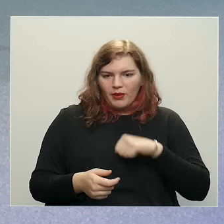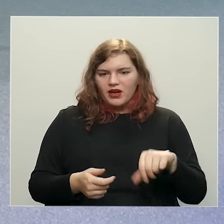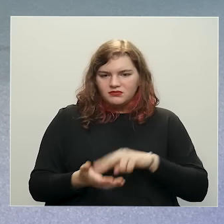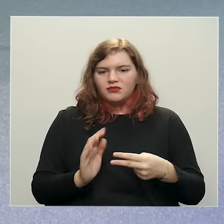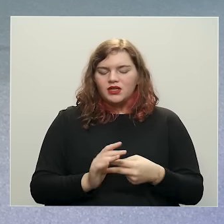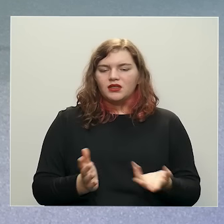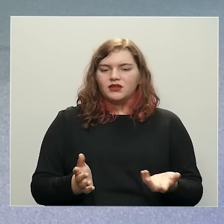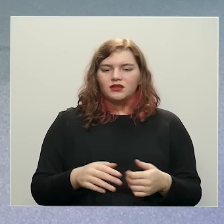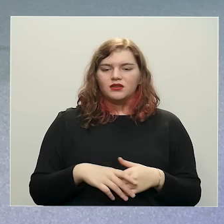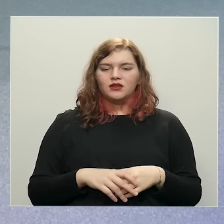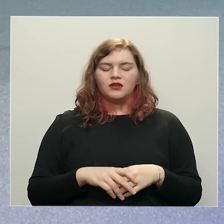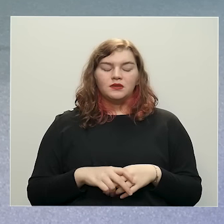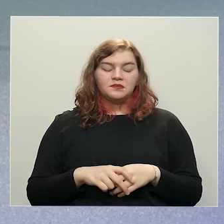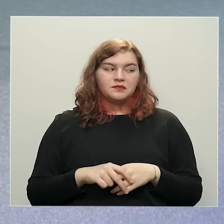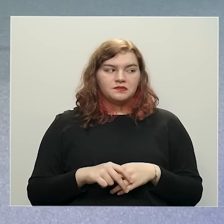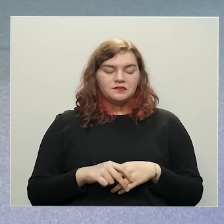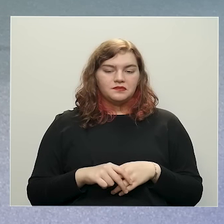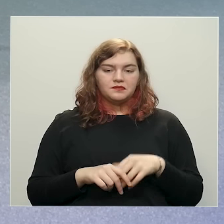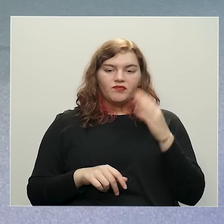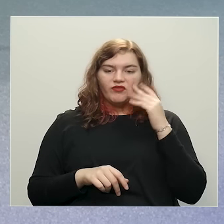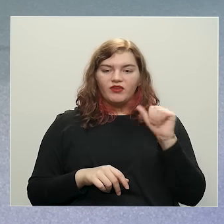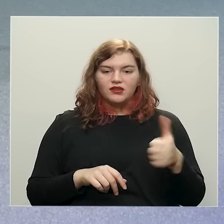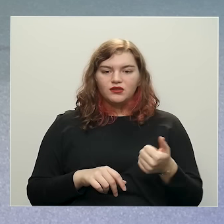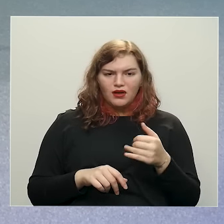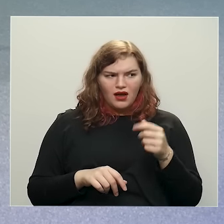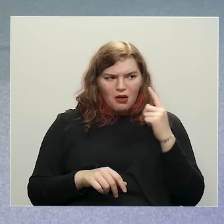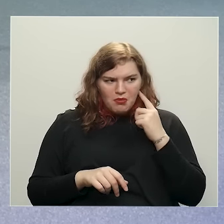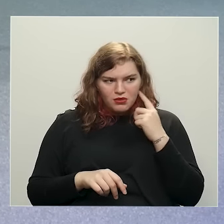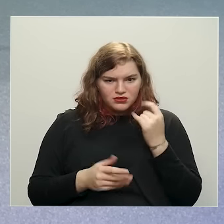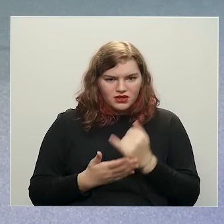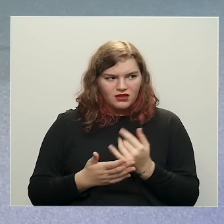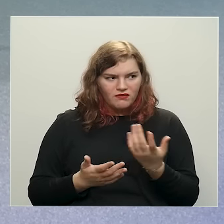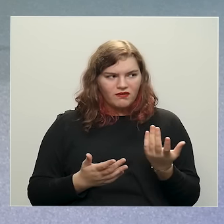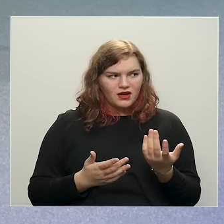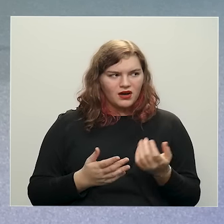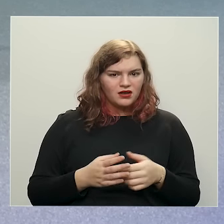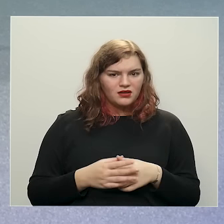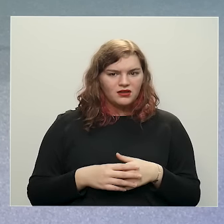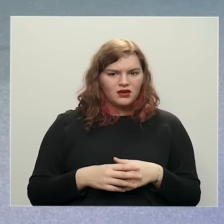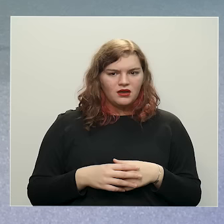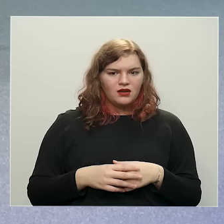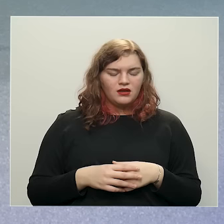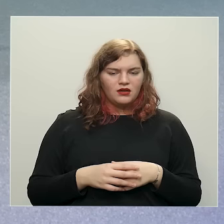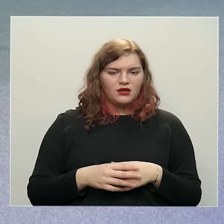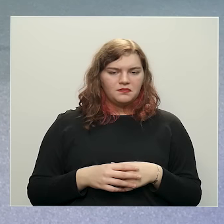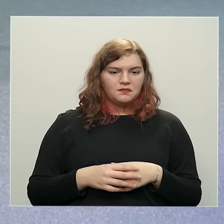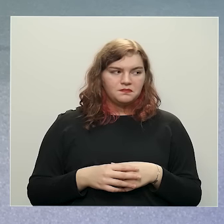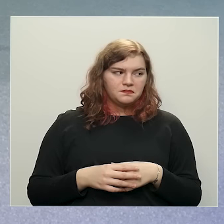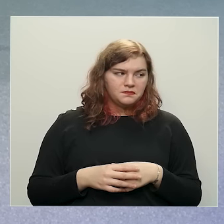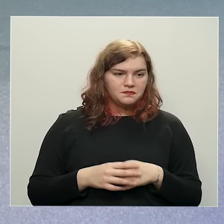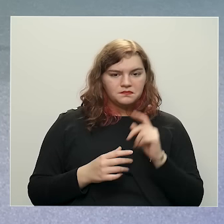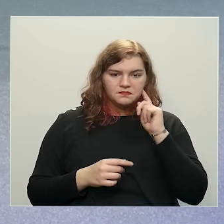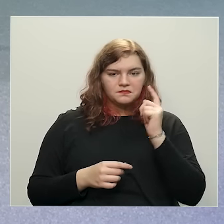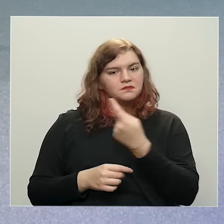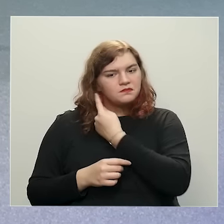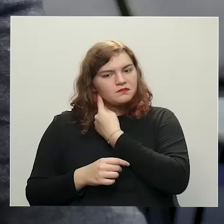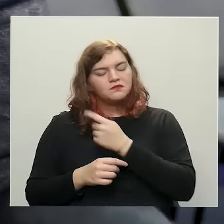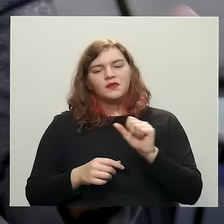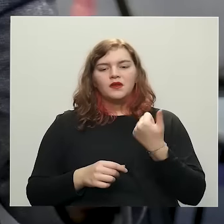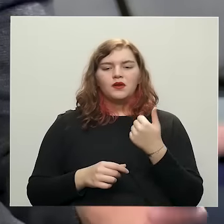Da. Și atunci fata, încă o dată, a zis, pe de-aia am auzit la urechea asta. Măi, aleluia. O trecut-o și ăla la alt